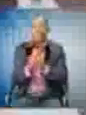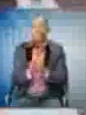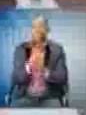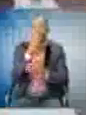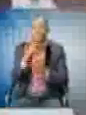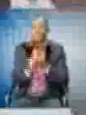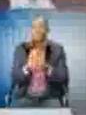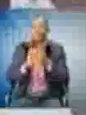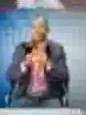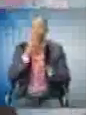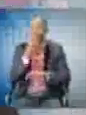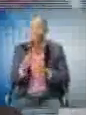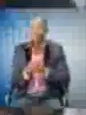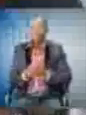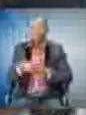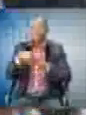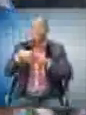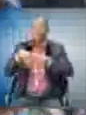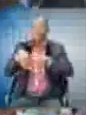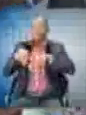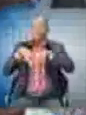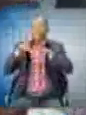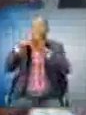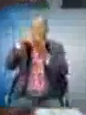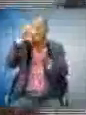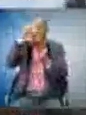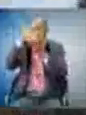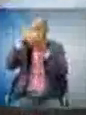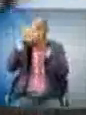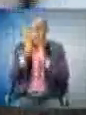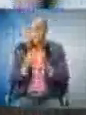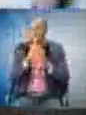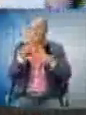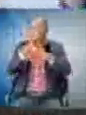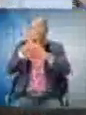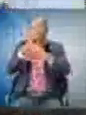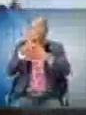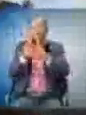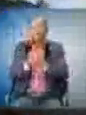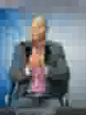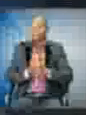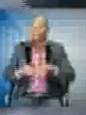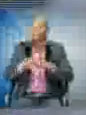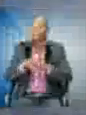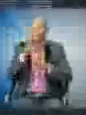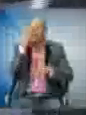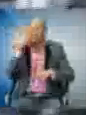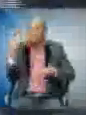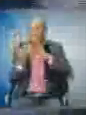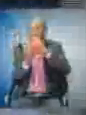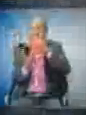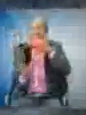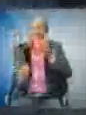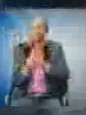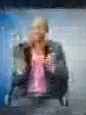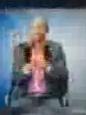regard du programme scolaire, les apprenants sont à mi-chemin du calendrier en vigueur. Par rapport aux résultats provisoires